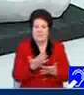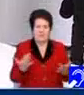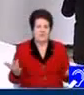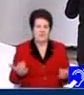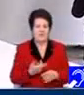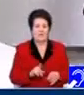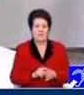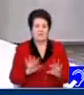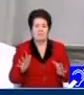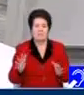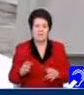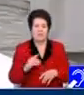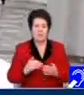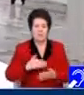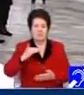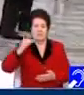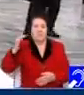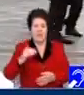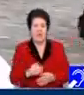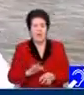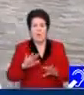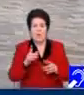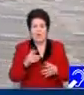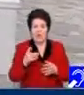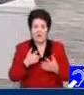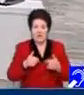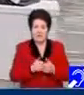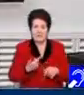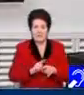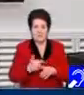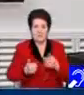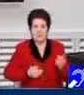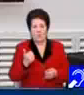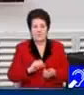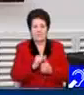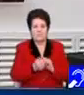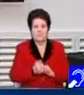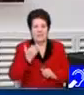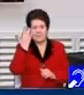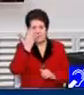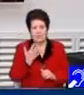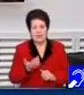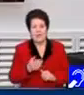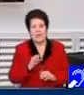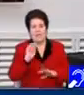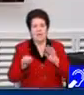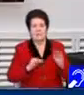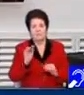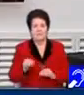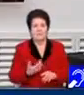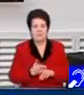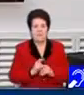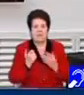Popularitatea evenimentului crește de la an la an. Organizând acest concurs, s-a schimbat puțin și imaginea expoziției, a devenit